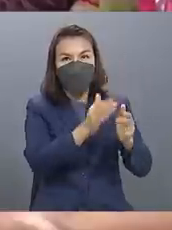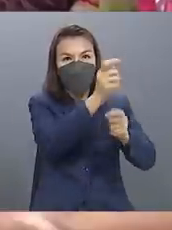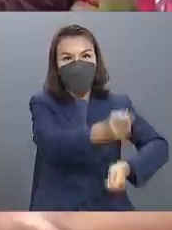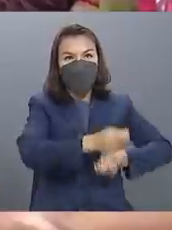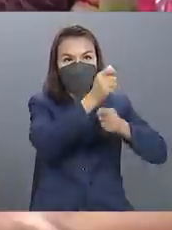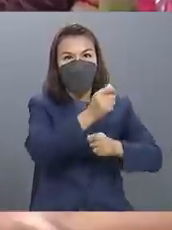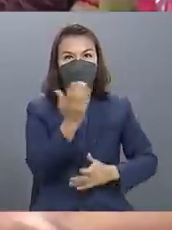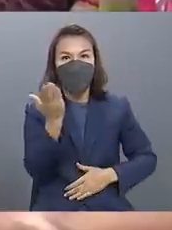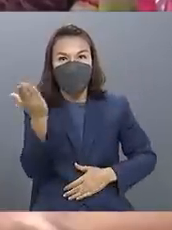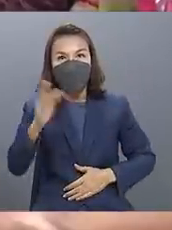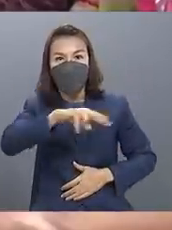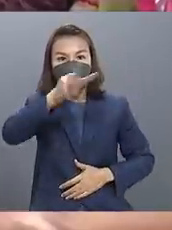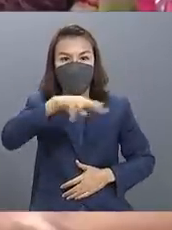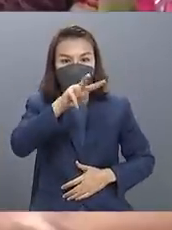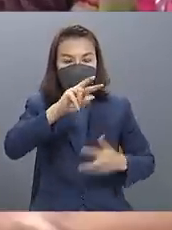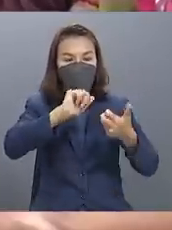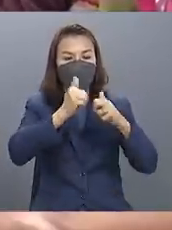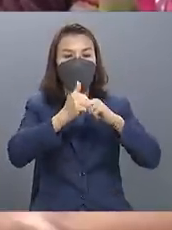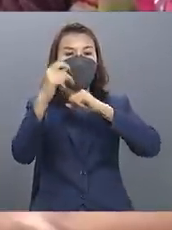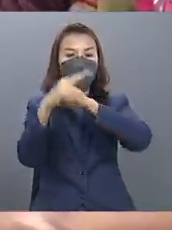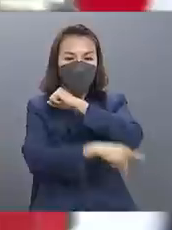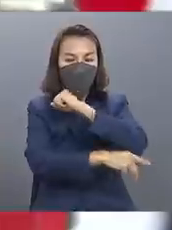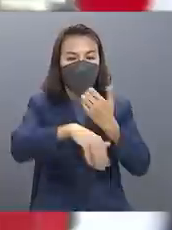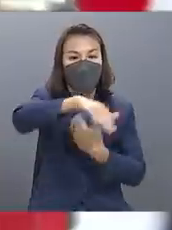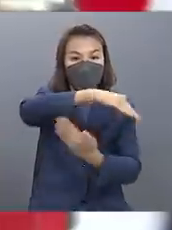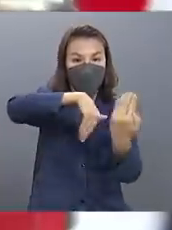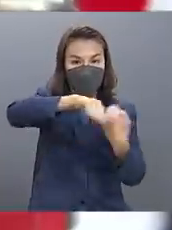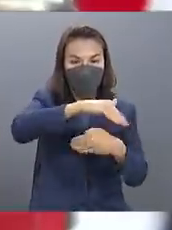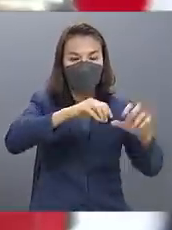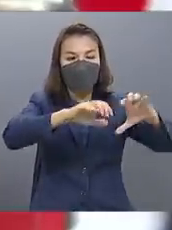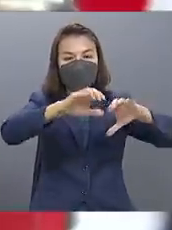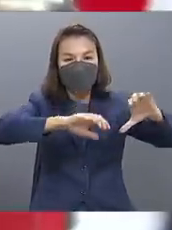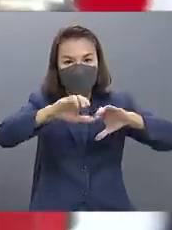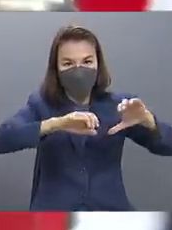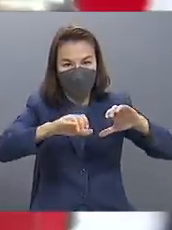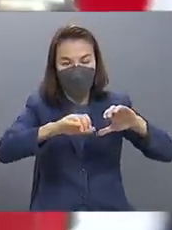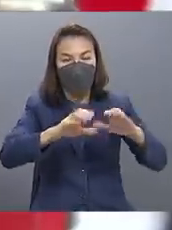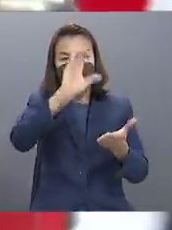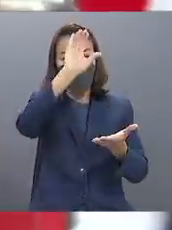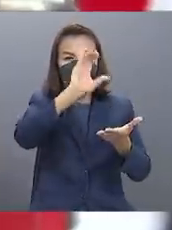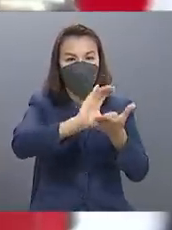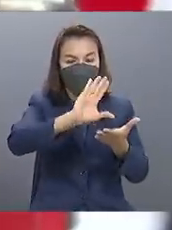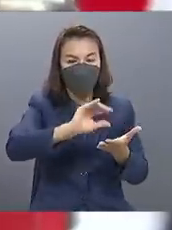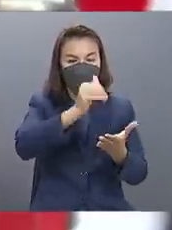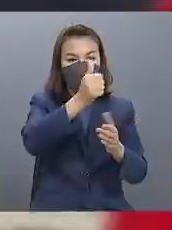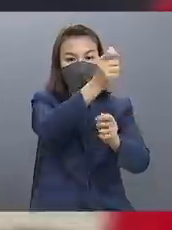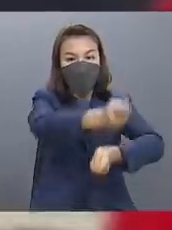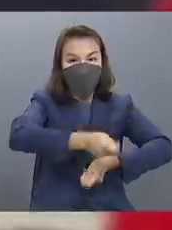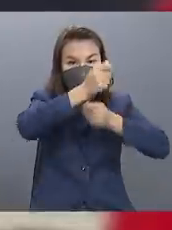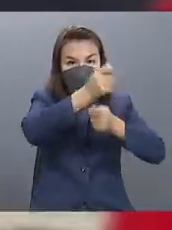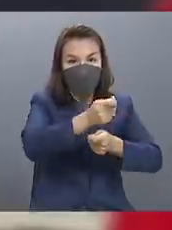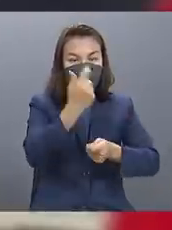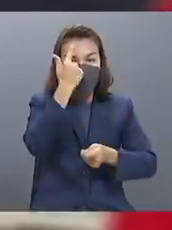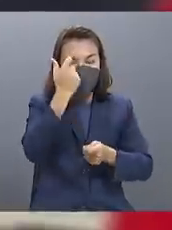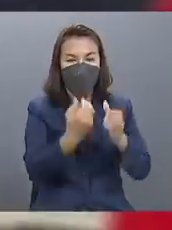คอร์รัปชั่นพร้อมกับปฏิรูปการบริหารงานของสำนักงานกองทุนฟื้นฟูและพัฒนาเกษตรกรในกรณีขึ้นราคาพืชผลการเกษตร